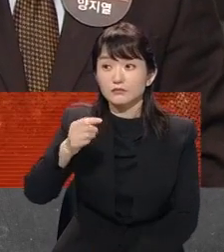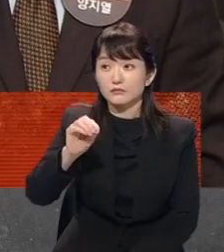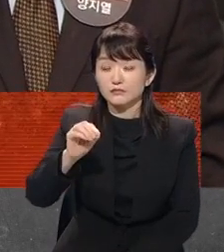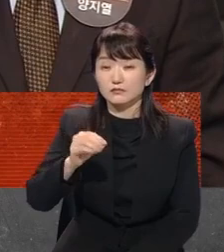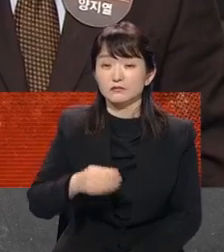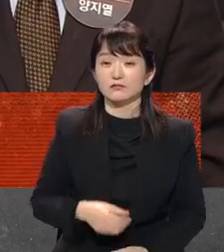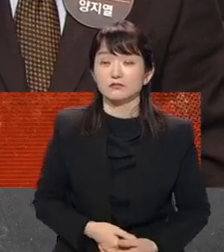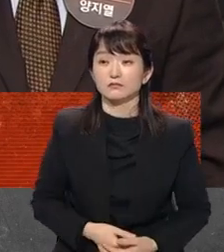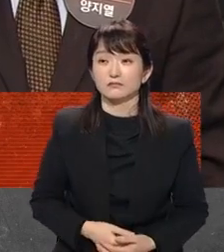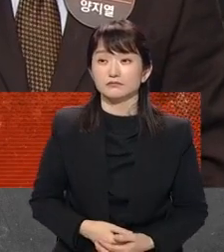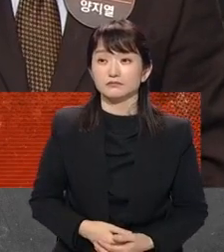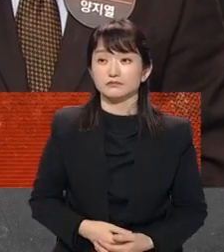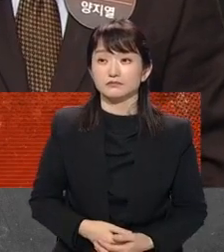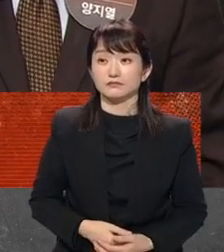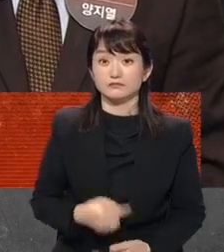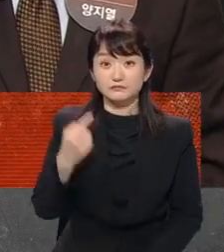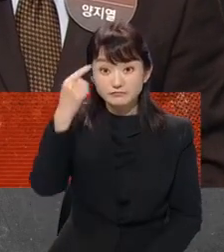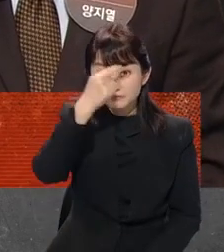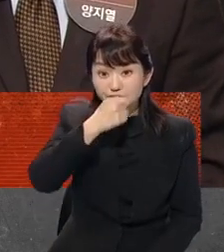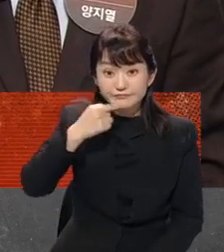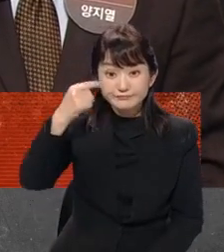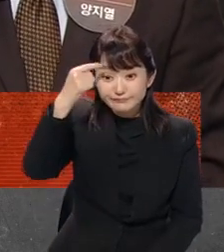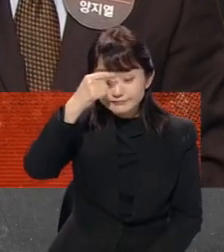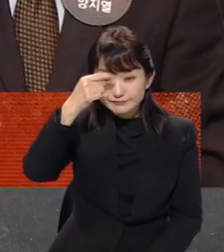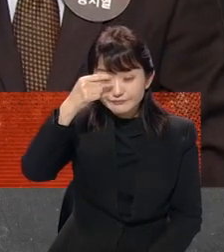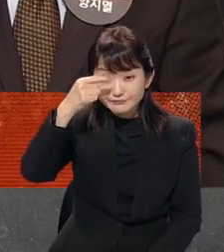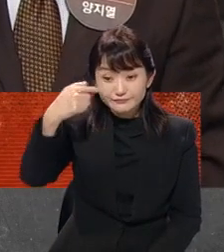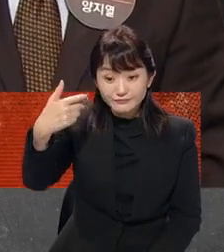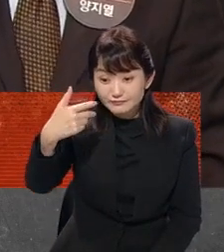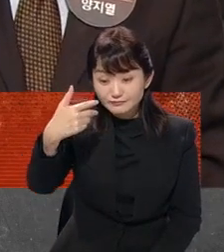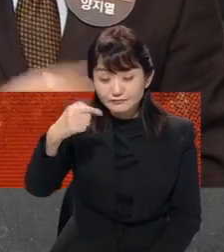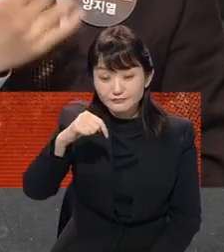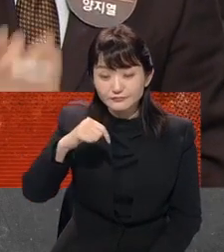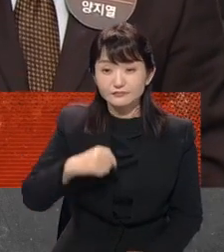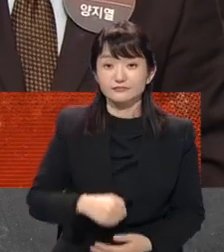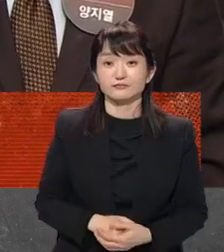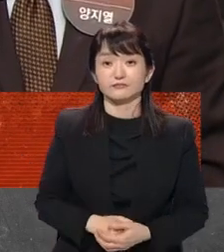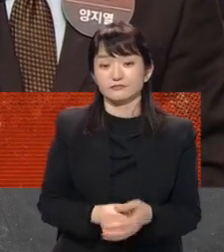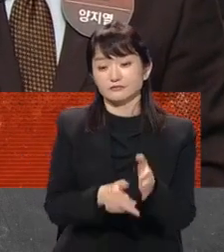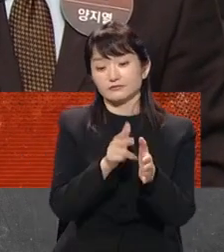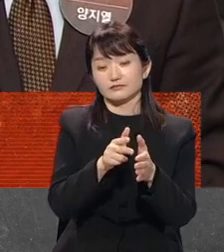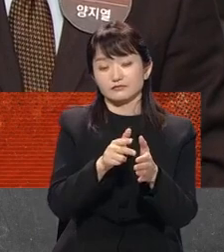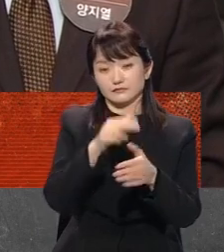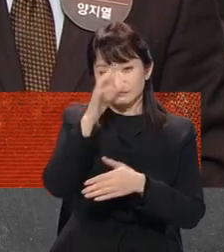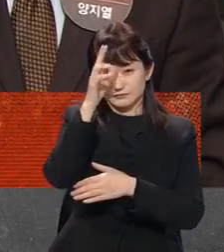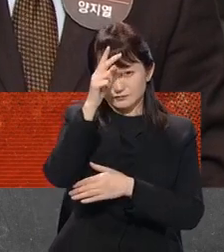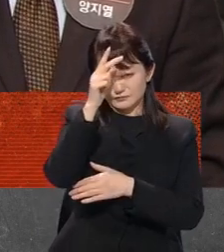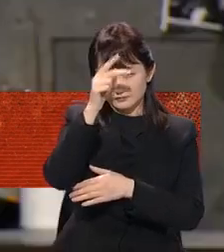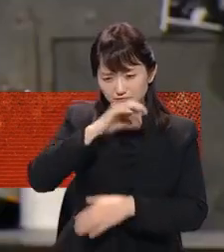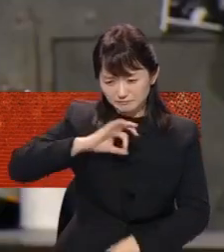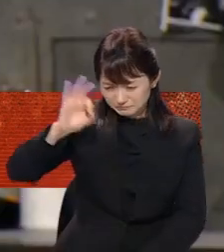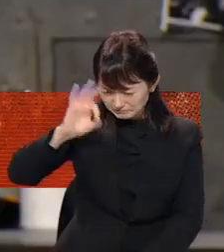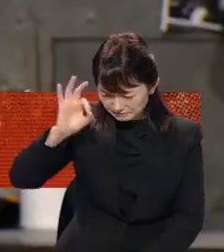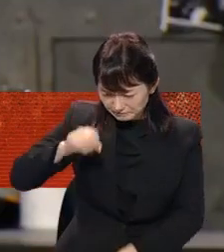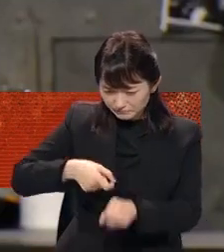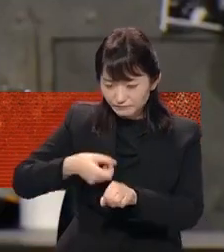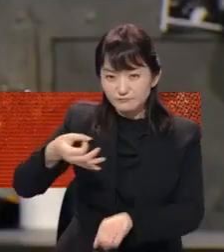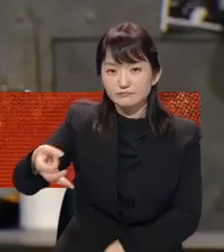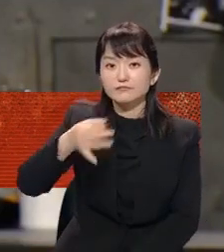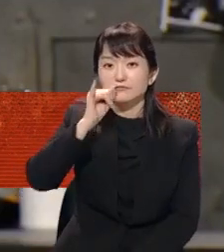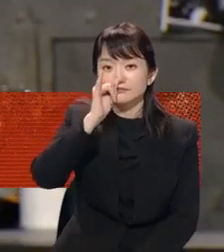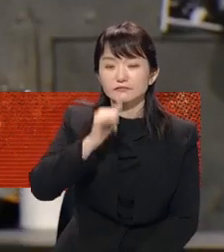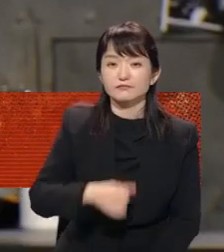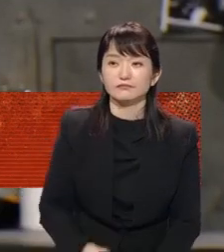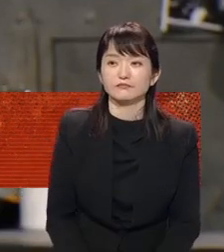원? 예, 저렇게 멀쩡하게 얼굴에 다 찍혔으니까요. 저거 철도 경찰이 아마 추적해서 벌금 과태료 매길 수도 있는